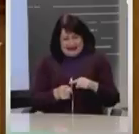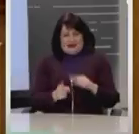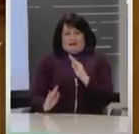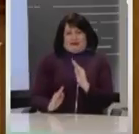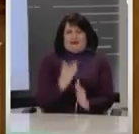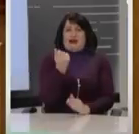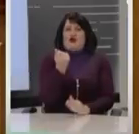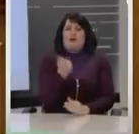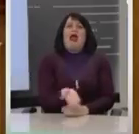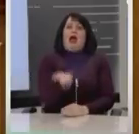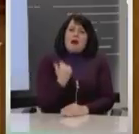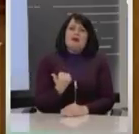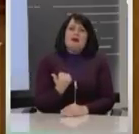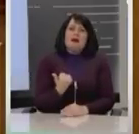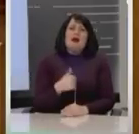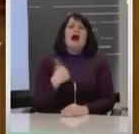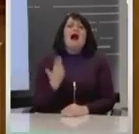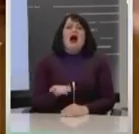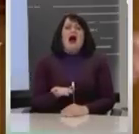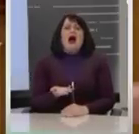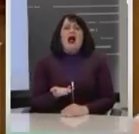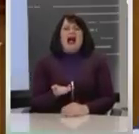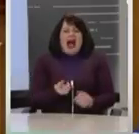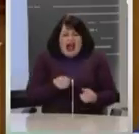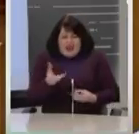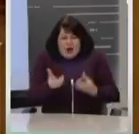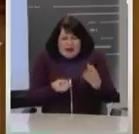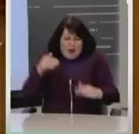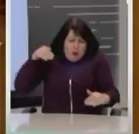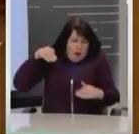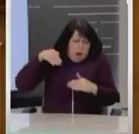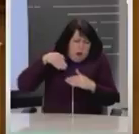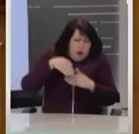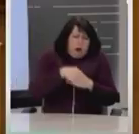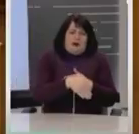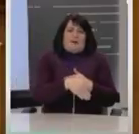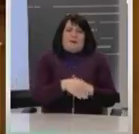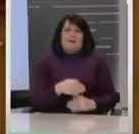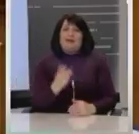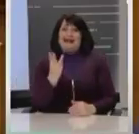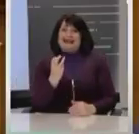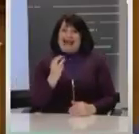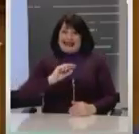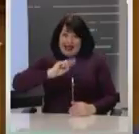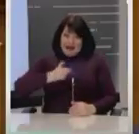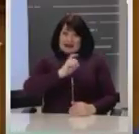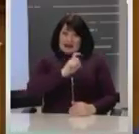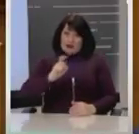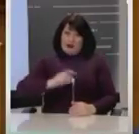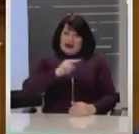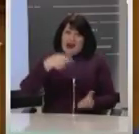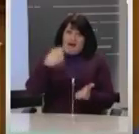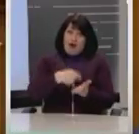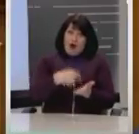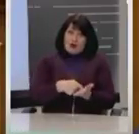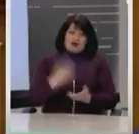ρυθμούς ανάπτυξης, αλλά πιάνανε κάτι τρελά νούμερα στην ύφεση. 30 δις φόρους, μας κατηγορείτε